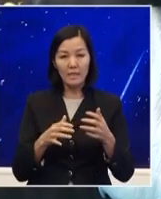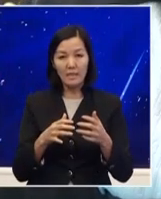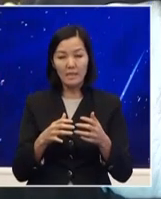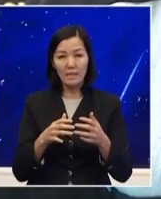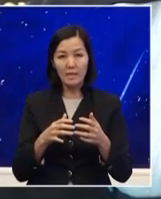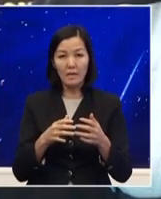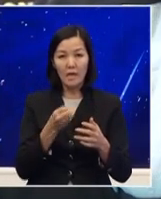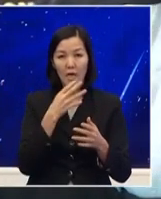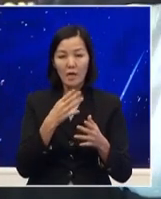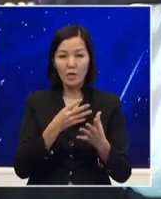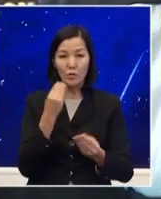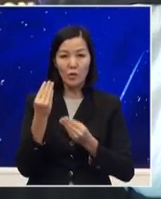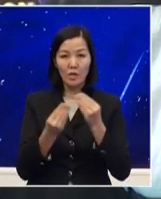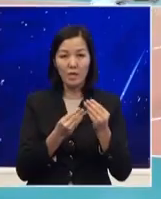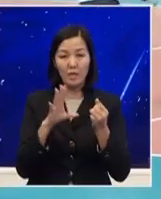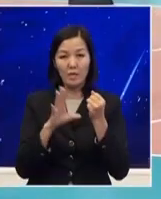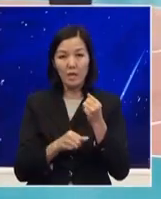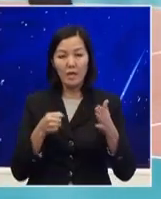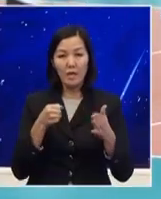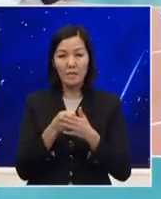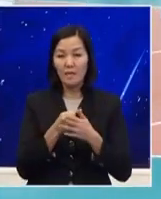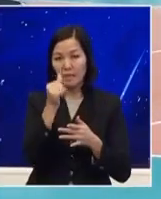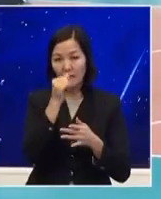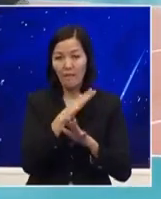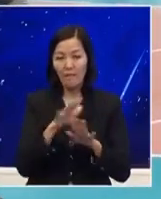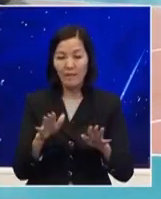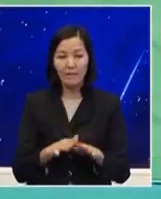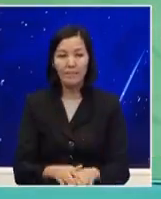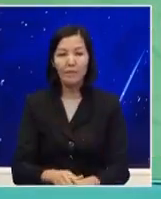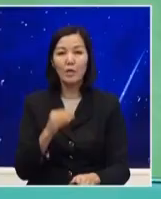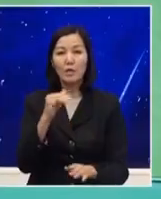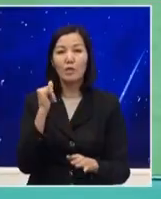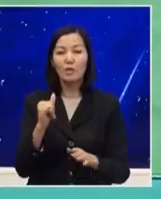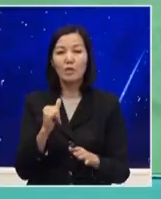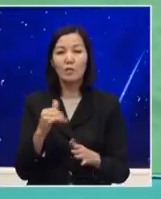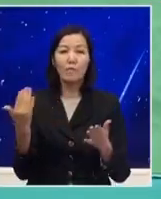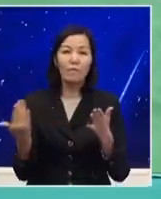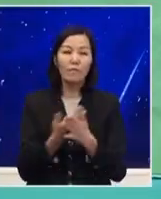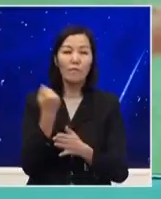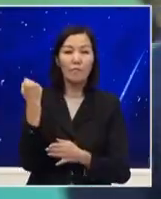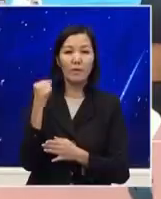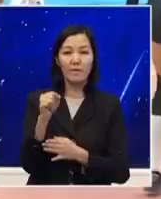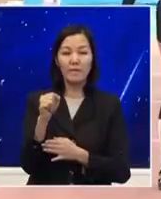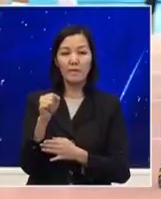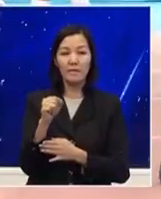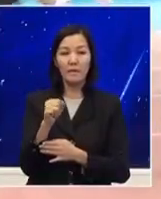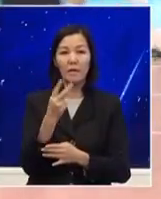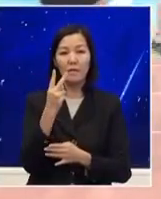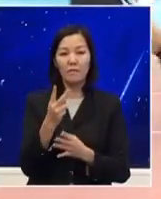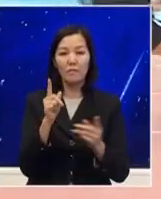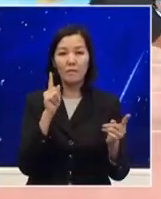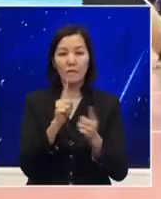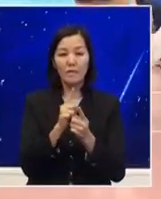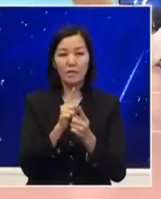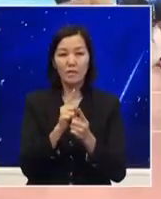играем. На концовку пока не хватает. ЖТСУ, в свою очередь, вновь порадовал болельщиков отличной игрой, одержав победу в двух партиях с большим